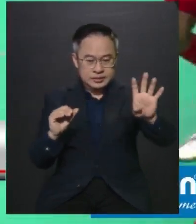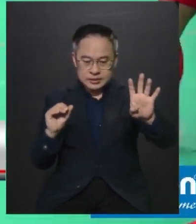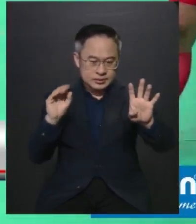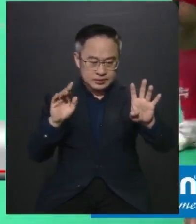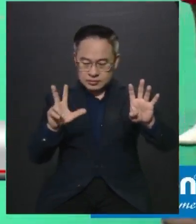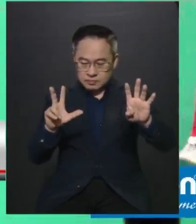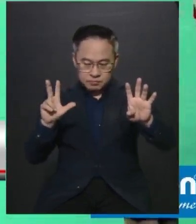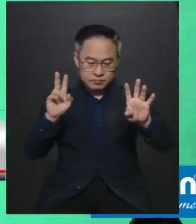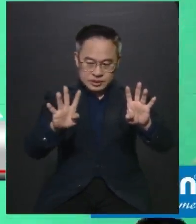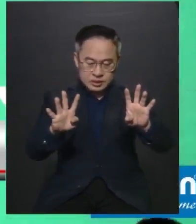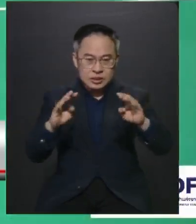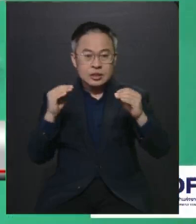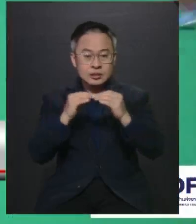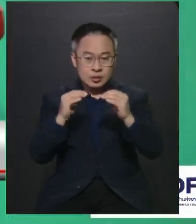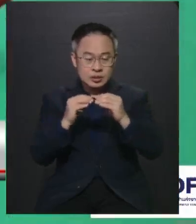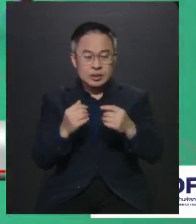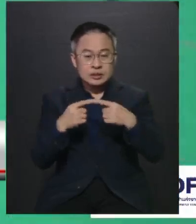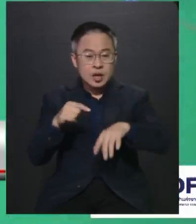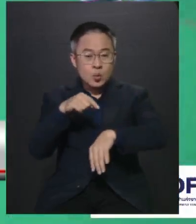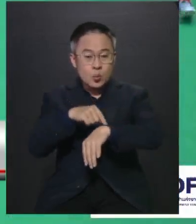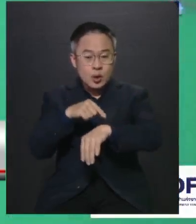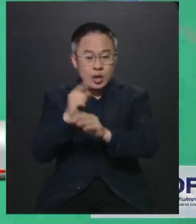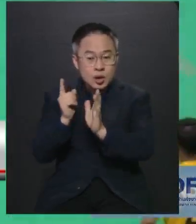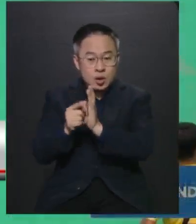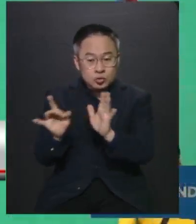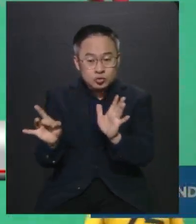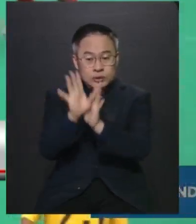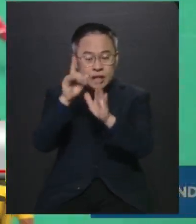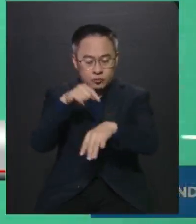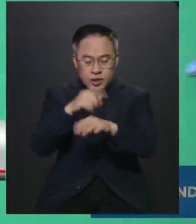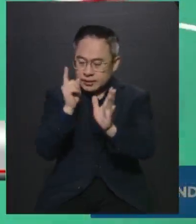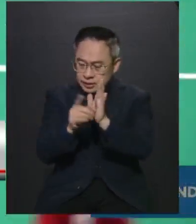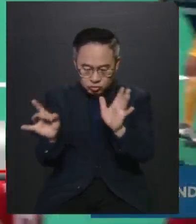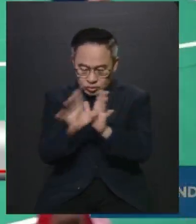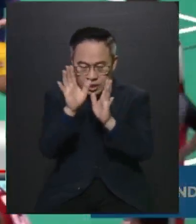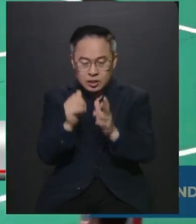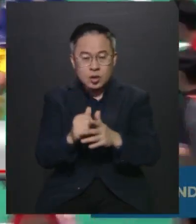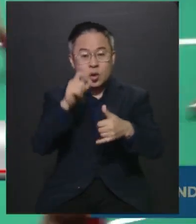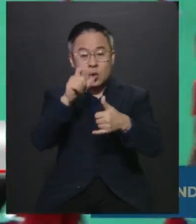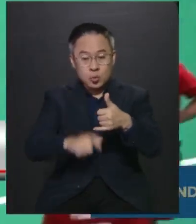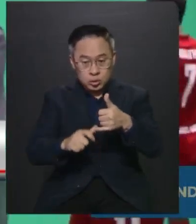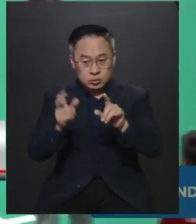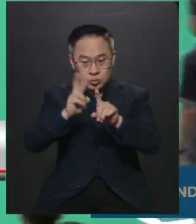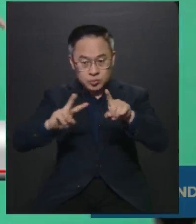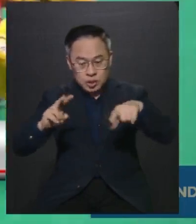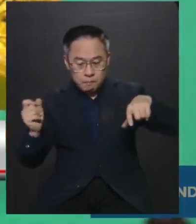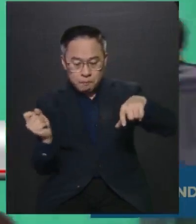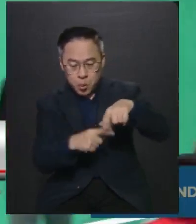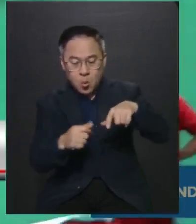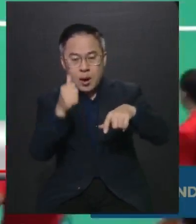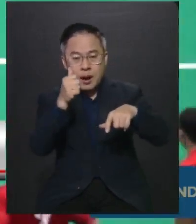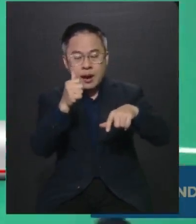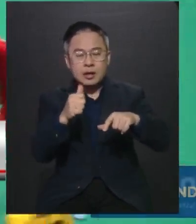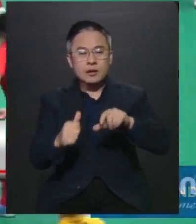เกมเนี่ยทำหน้าว่าจะเสมอครับแต่ว่าในช่วงนาทีสุดท้ายเป็นบงกฎทอทนคงครับมาซัดประตูใช้ให้กับศรีนครินทร์ทรวิโรฒ